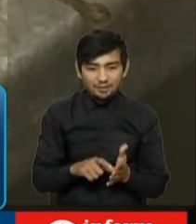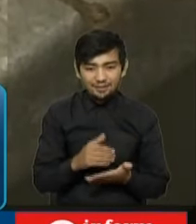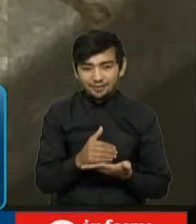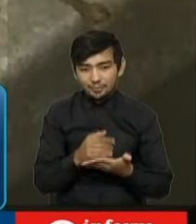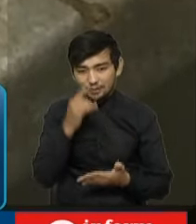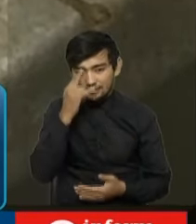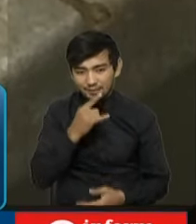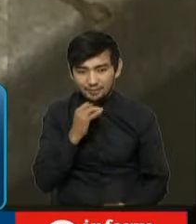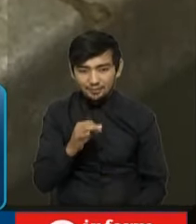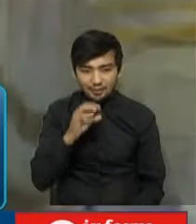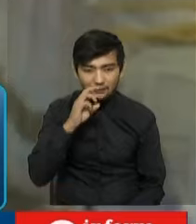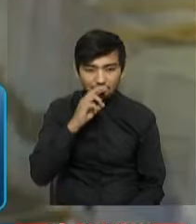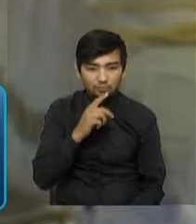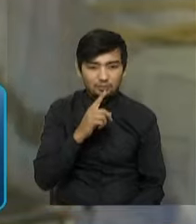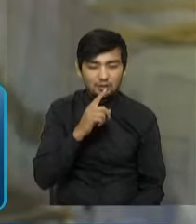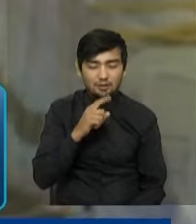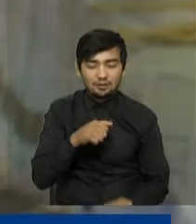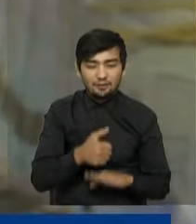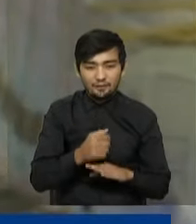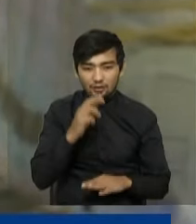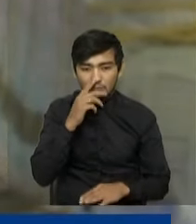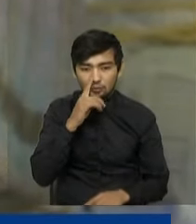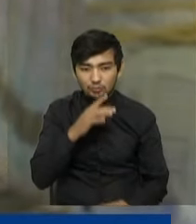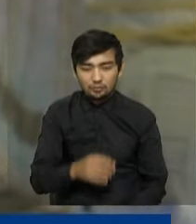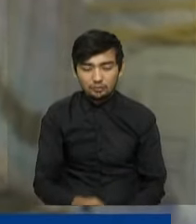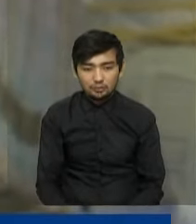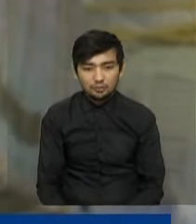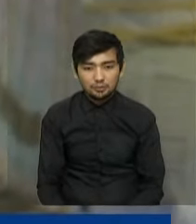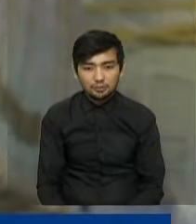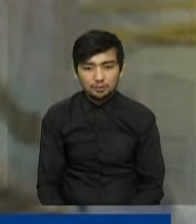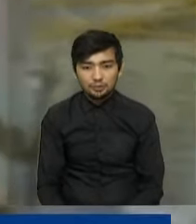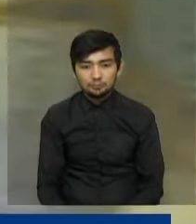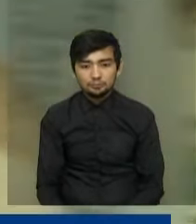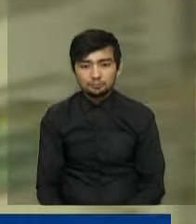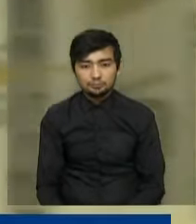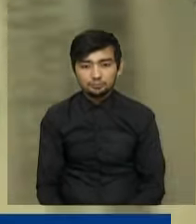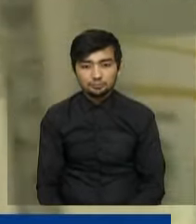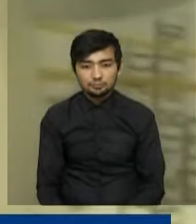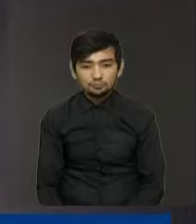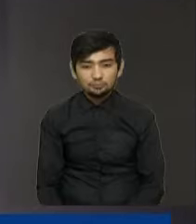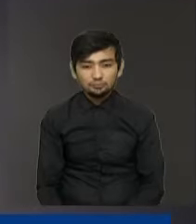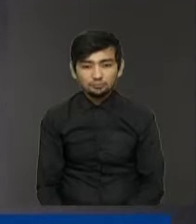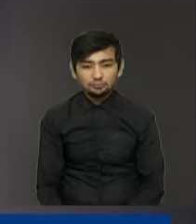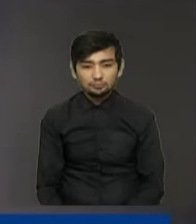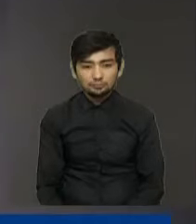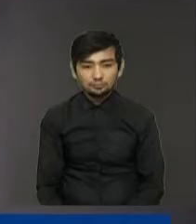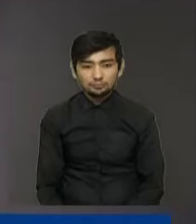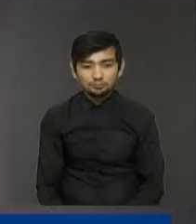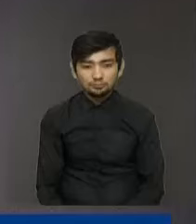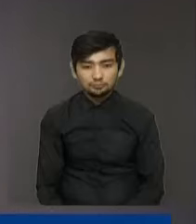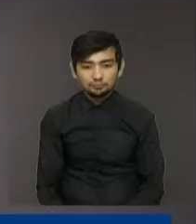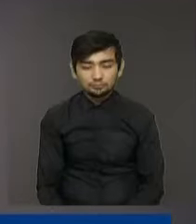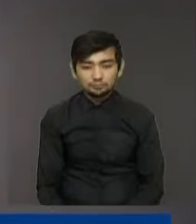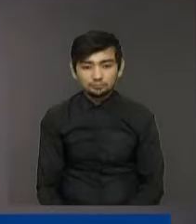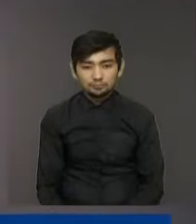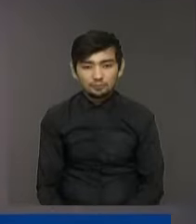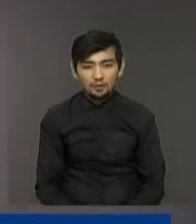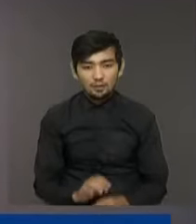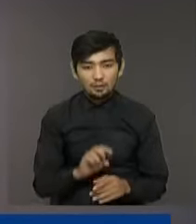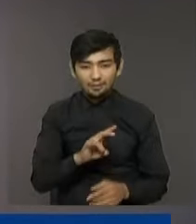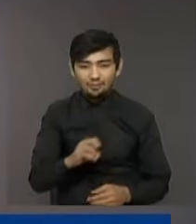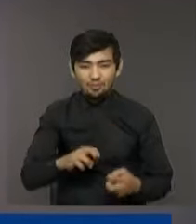– не ошибиться с реализацией. Оксана Матасова, Рамиль Дусумов, Информбюро, Акмолинская область. На проблемы